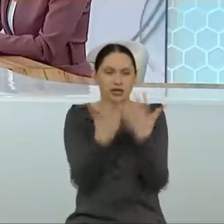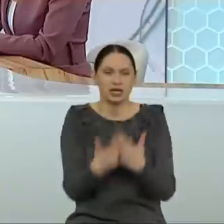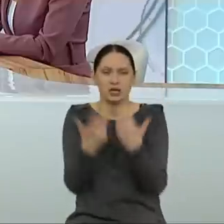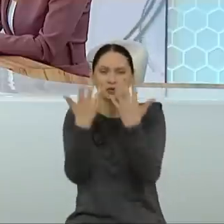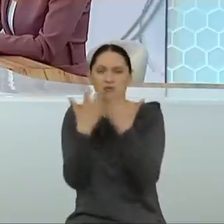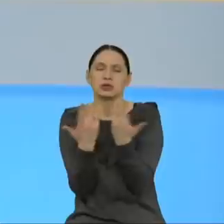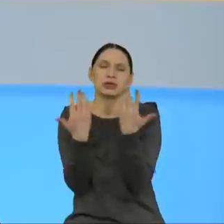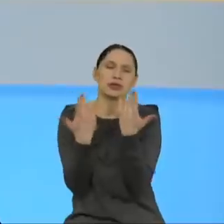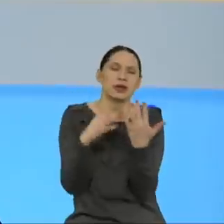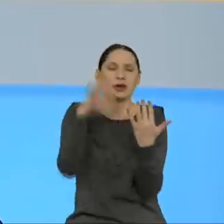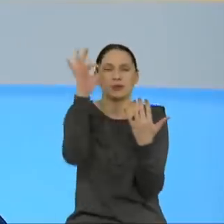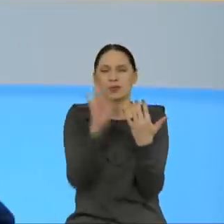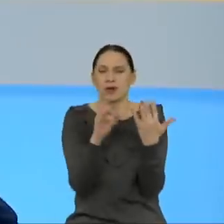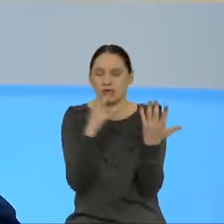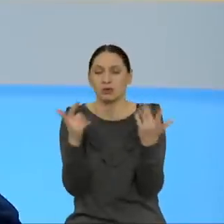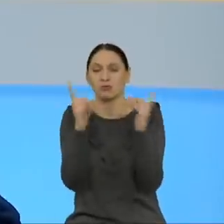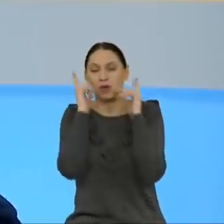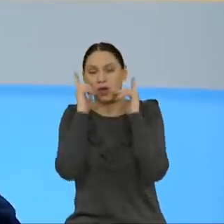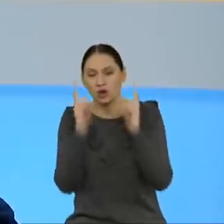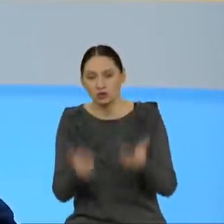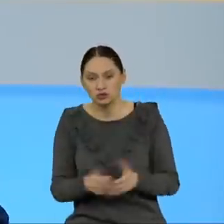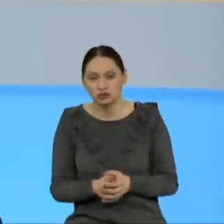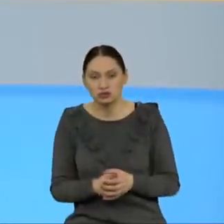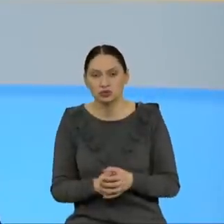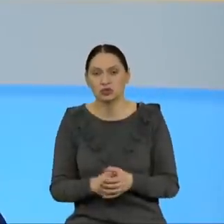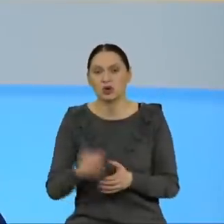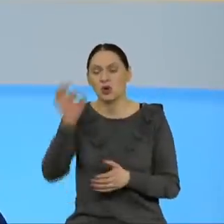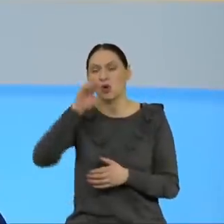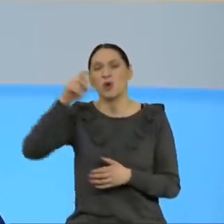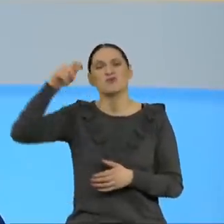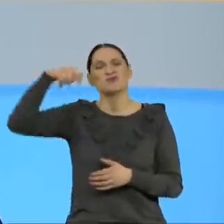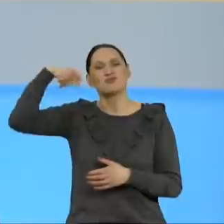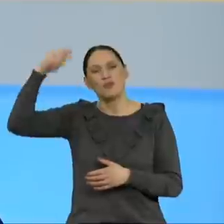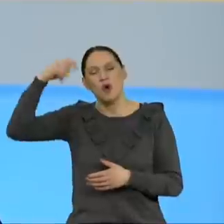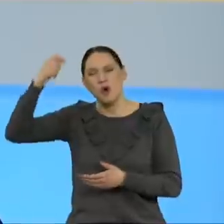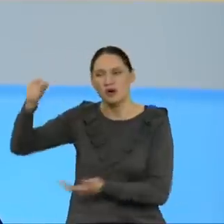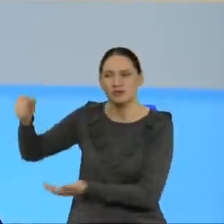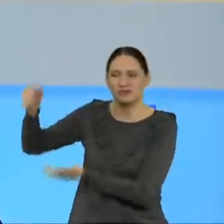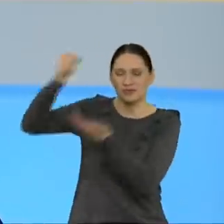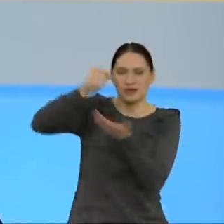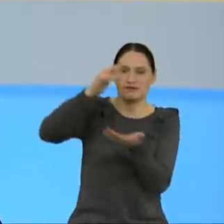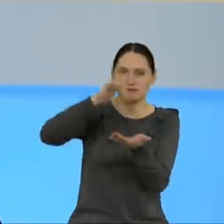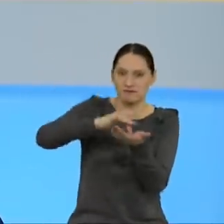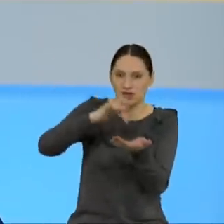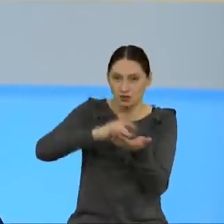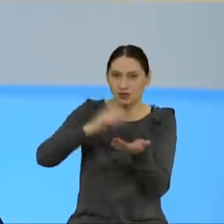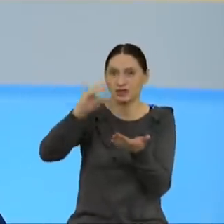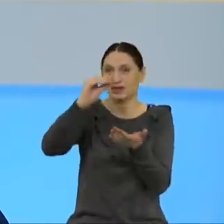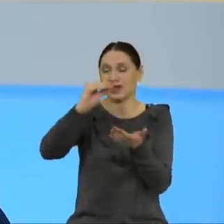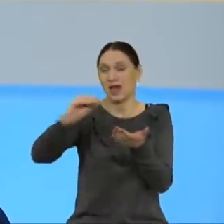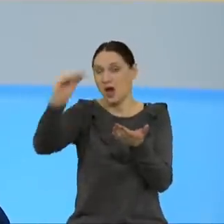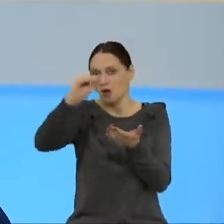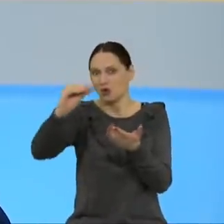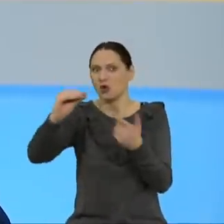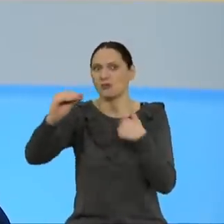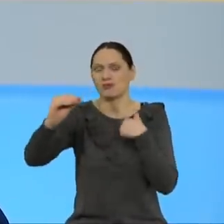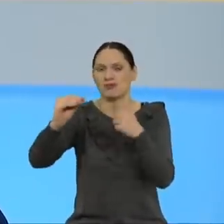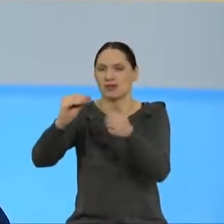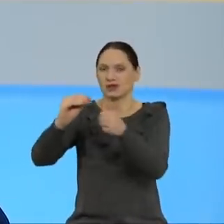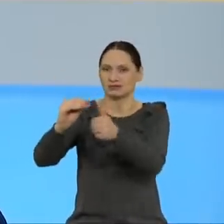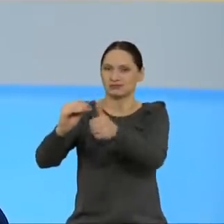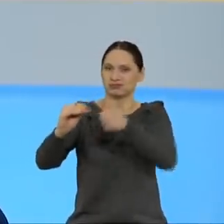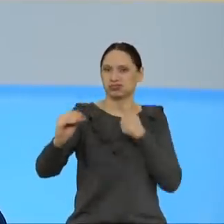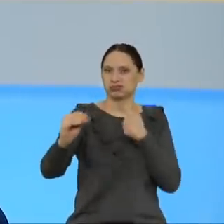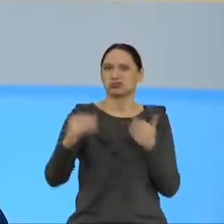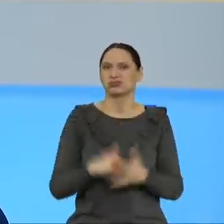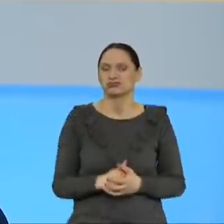matome, kad tiek žiūrint ir MTEP, tai vadinamo mokslo finansavimo vidurkį, mes smarkiai atsiliekam nuo Europos Unijos vidurkio, tiek ir to